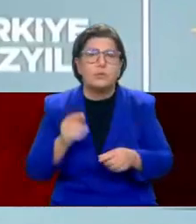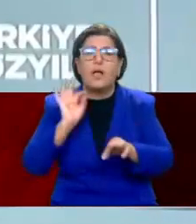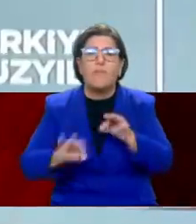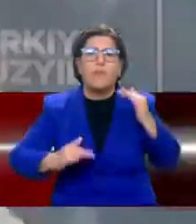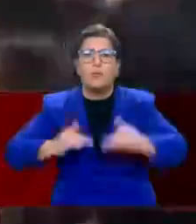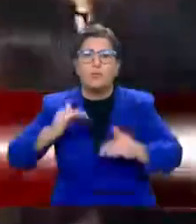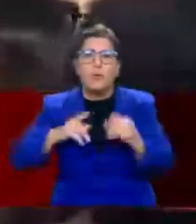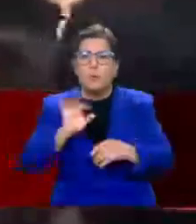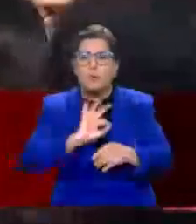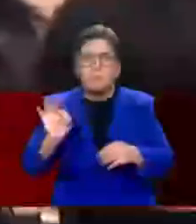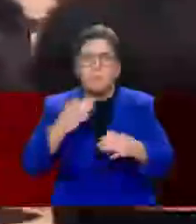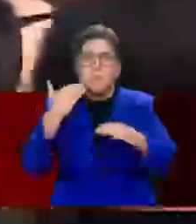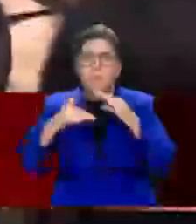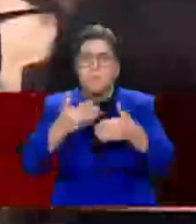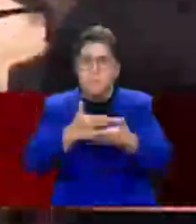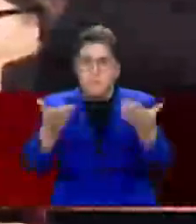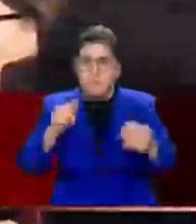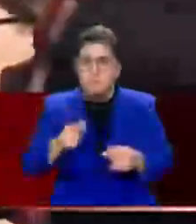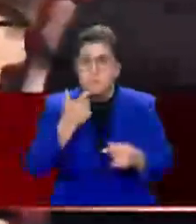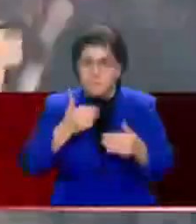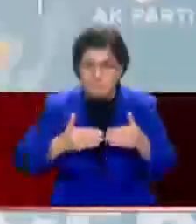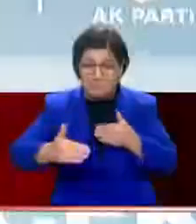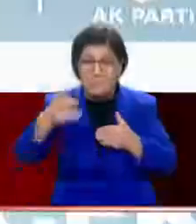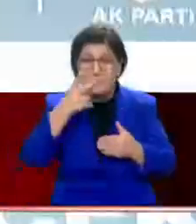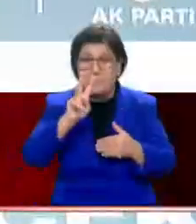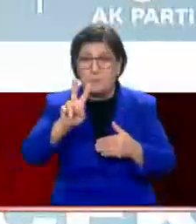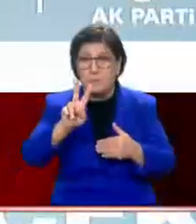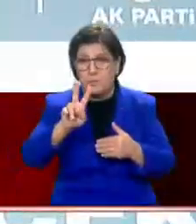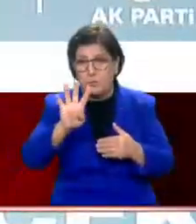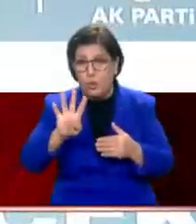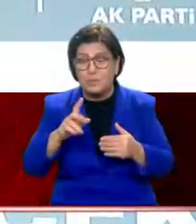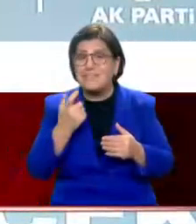mesajı verdi. Bu yılın sonuna doğru enflasyonun